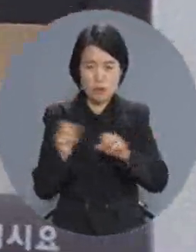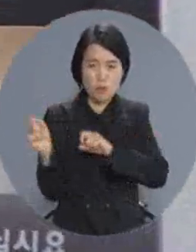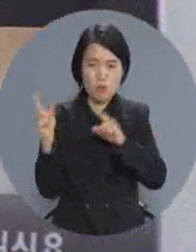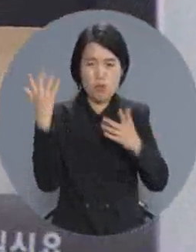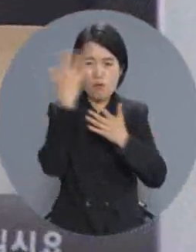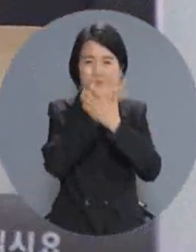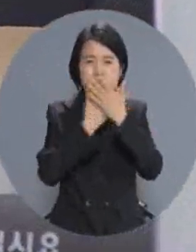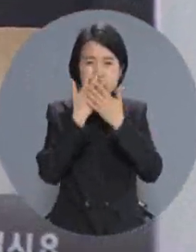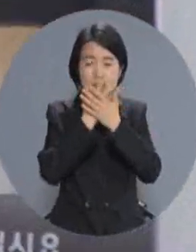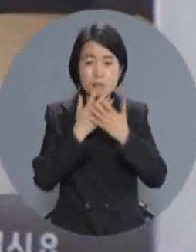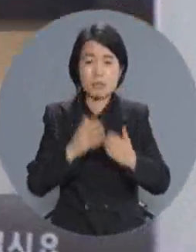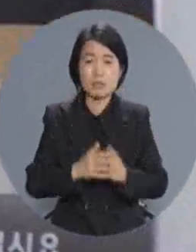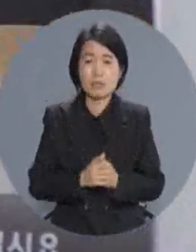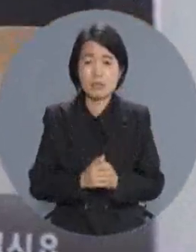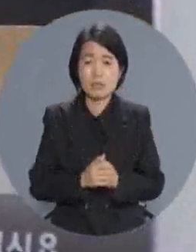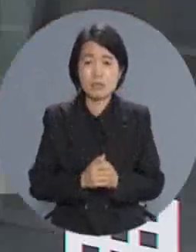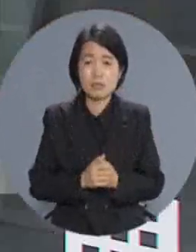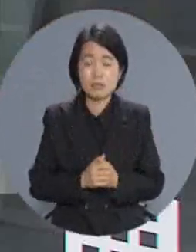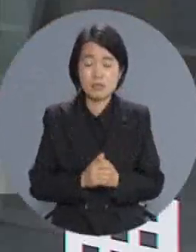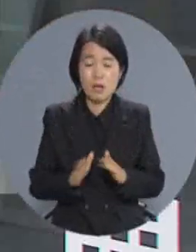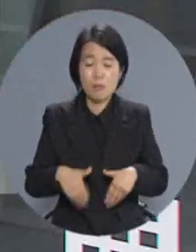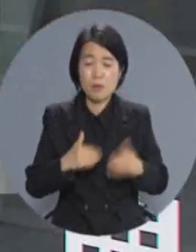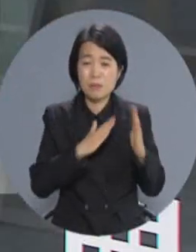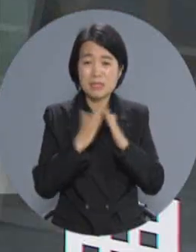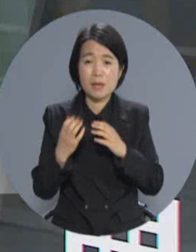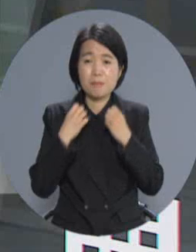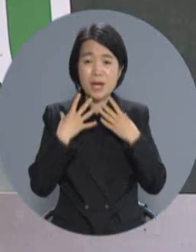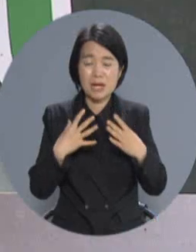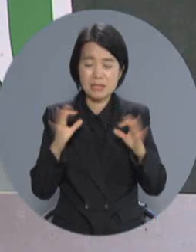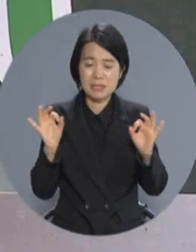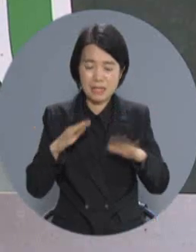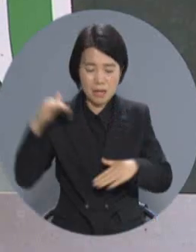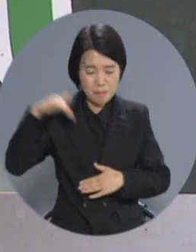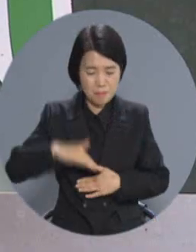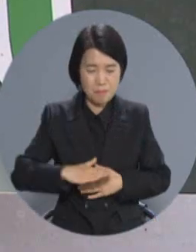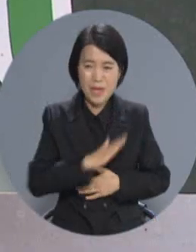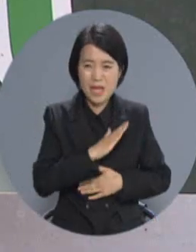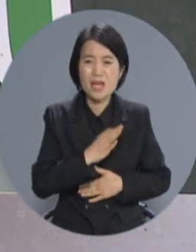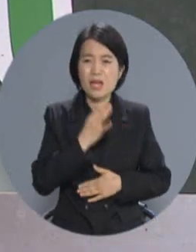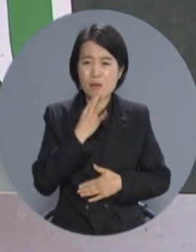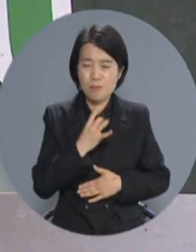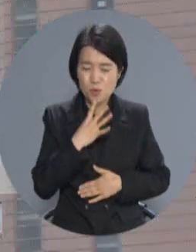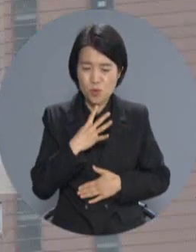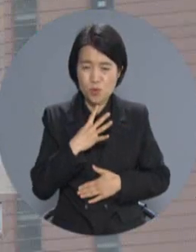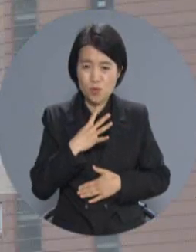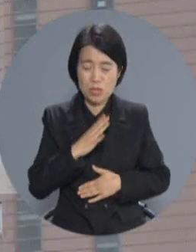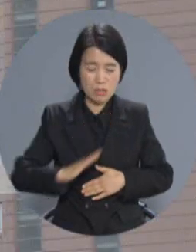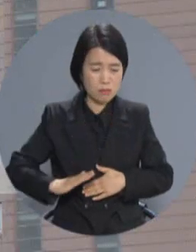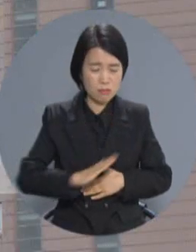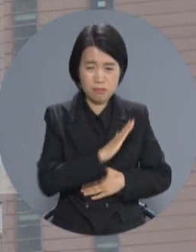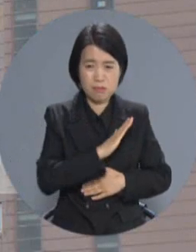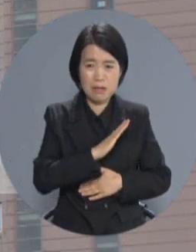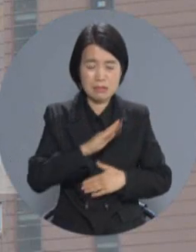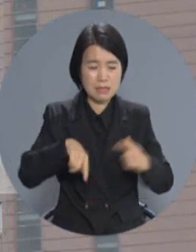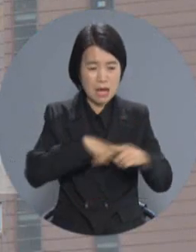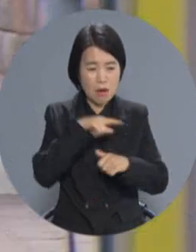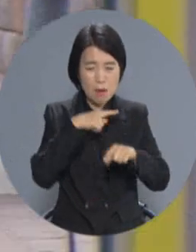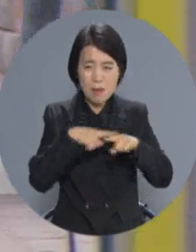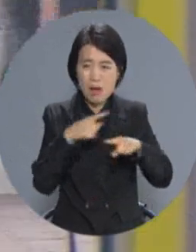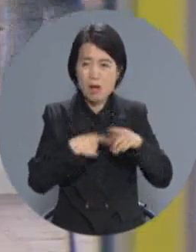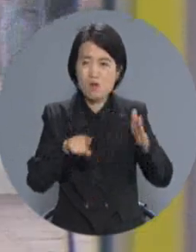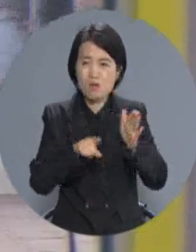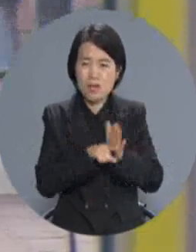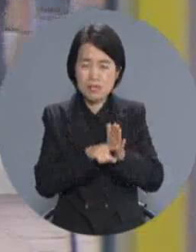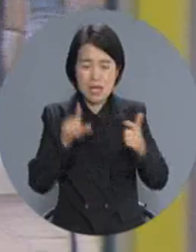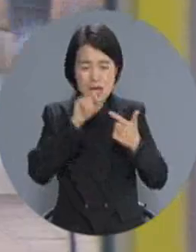뚜렷하지 않기 때문입니다. 봄, 이사철 등이 겹치면서 일시적 반등일 뿐 대세 상승으로 이어질지 판단하려면 올해